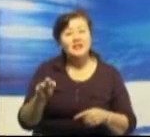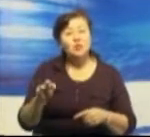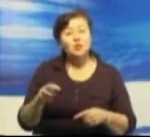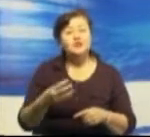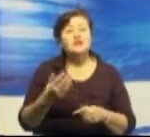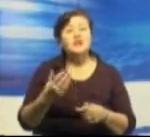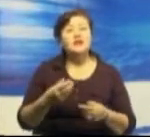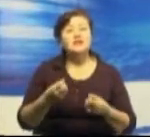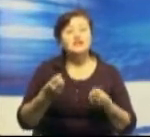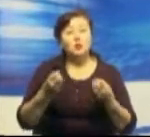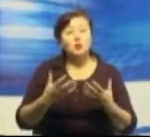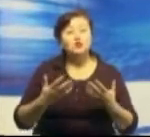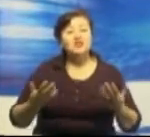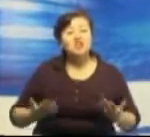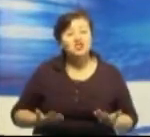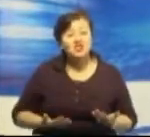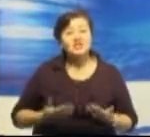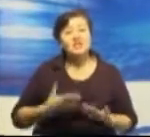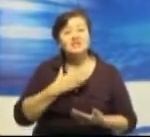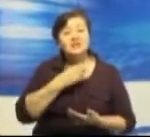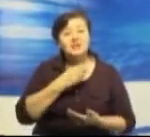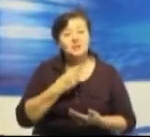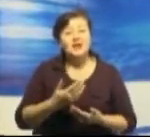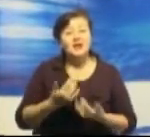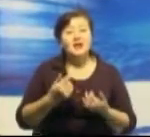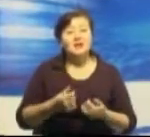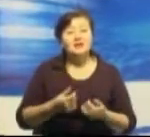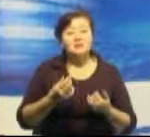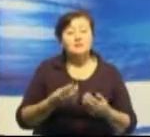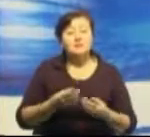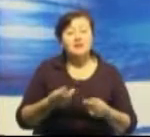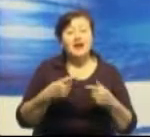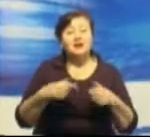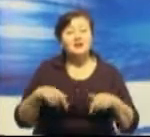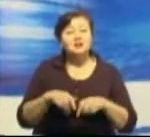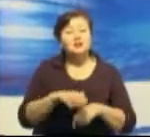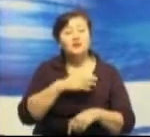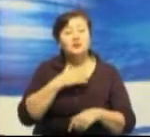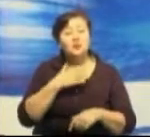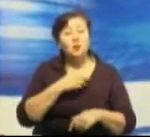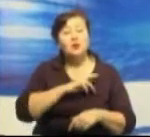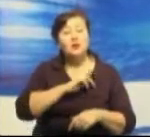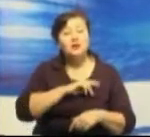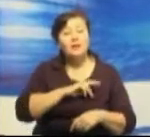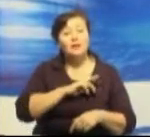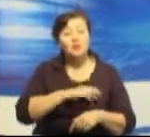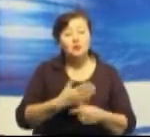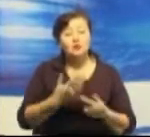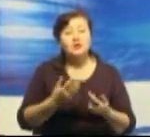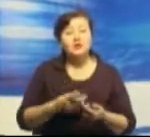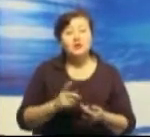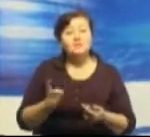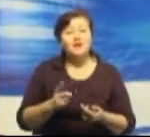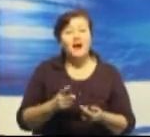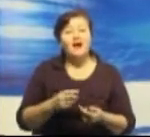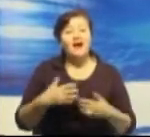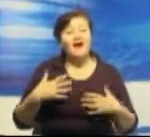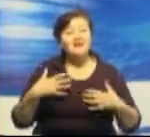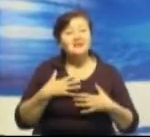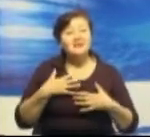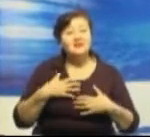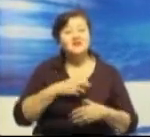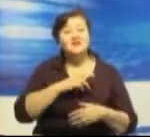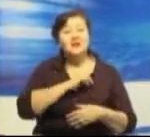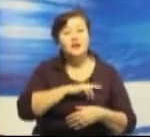юридические лица. По сравнению с прошлым годом проведена большая работа. В мероприятиях по снижению дебиторских долгов принимали активное участие